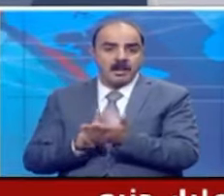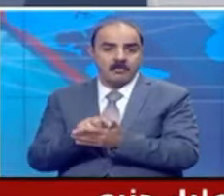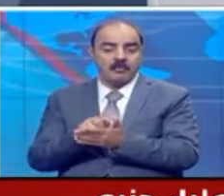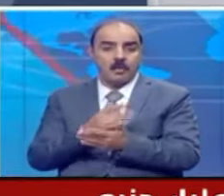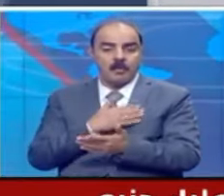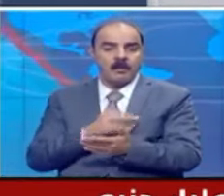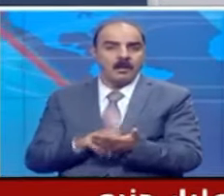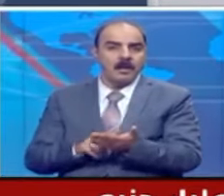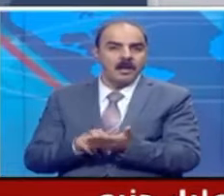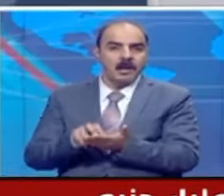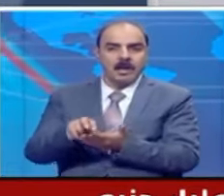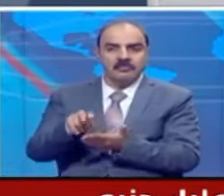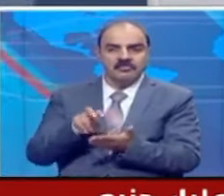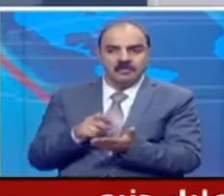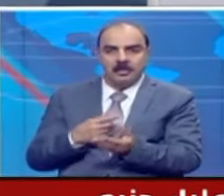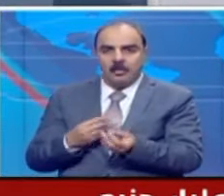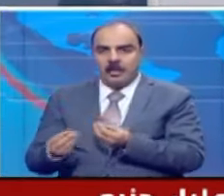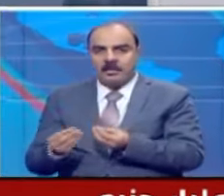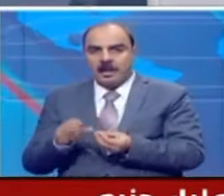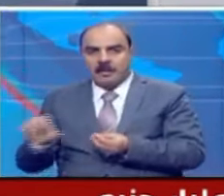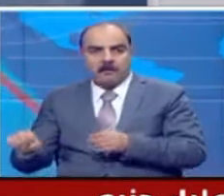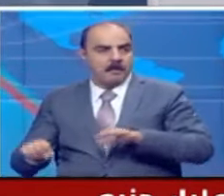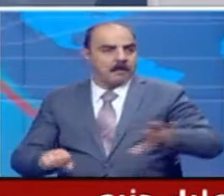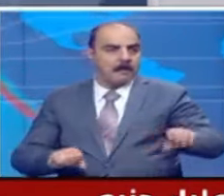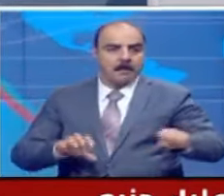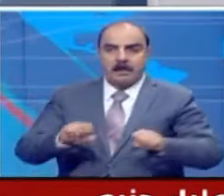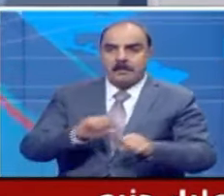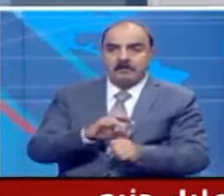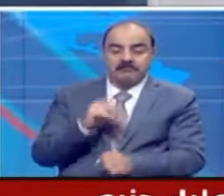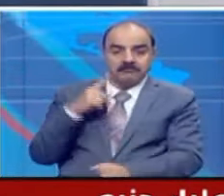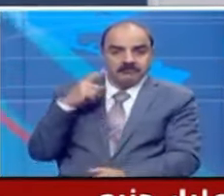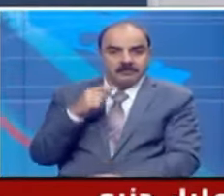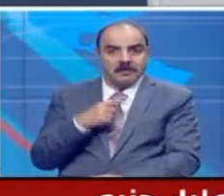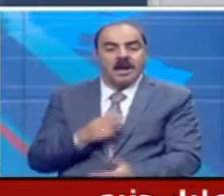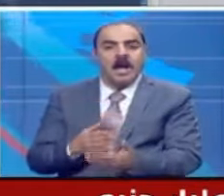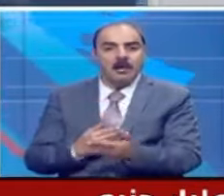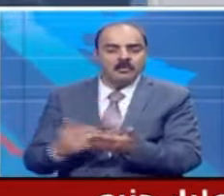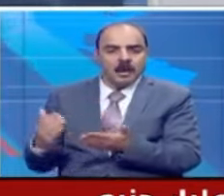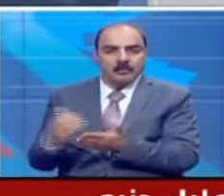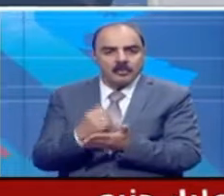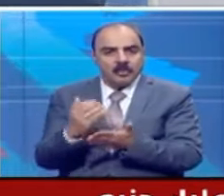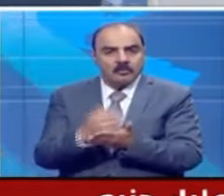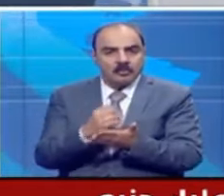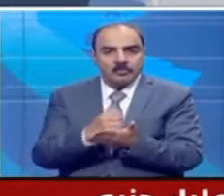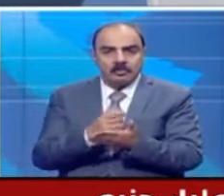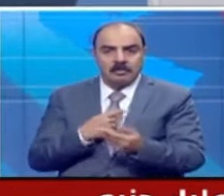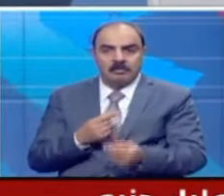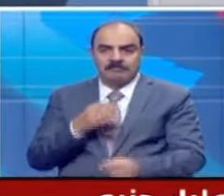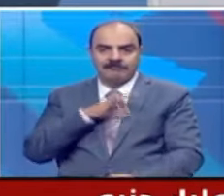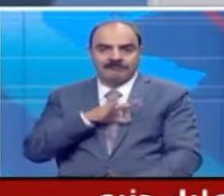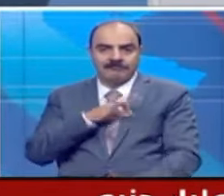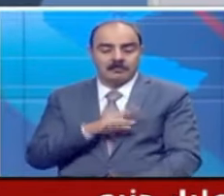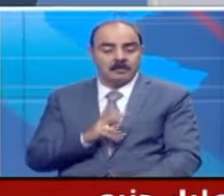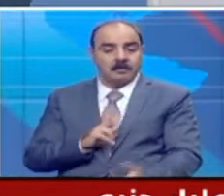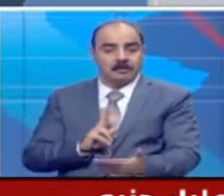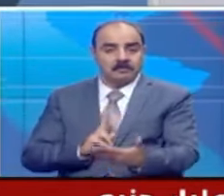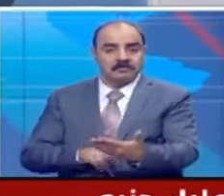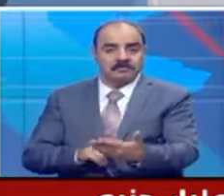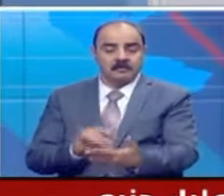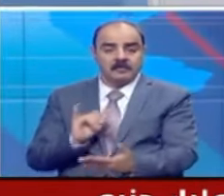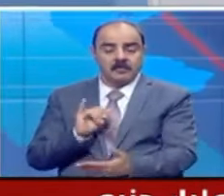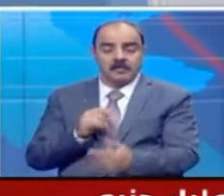للدولة المصرية باتجاه مختلف تماما عن هذا الأمر لجني مزيد من المكتسبات. ولكن القرار